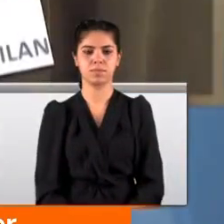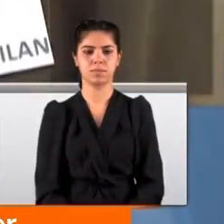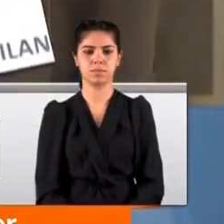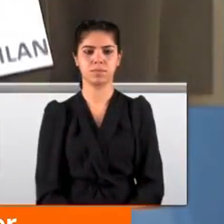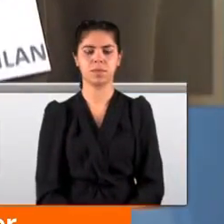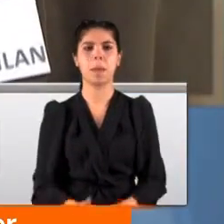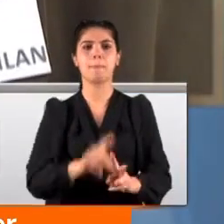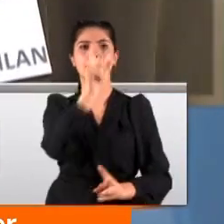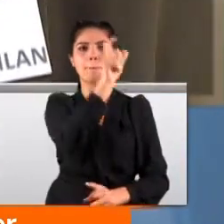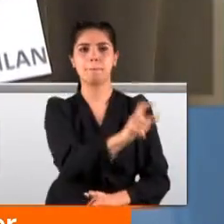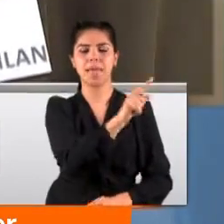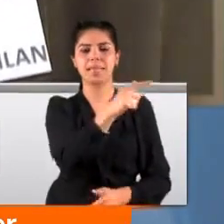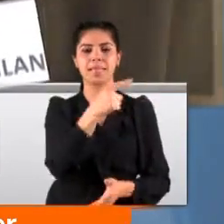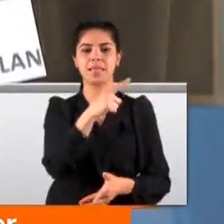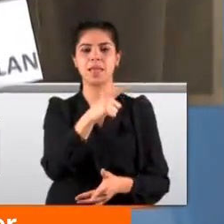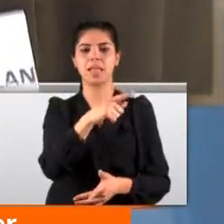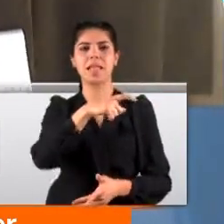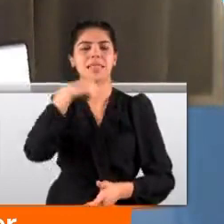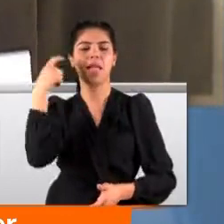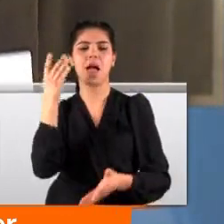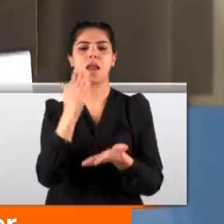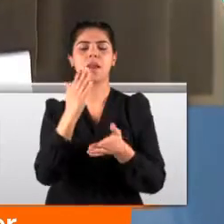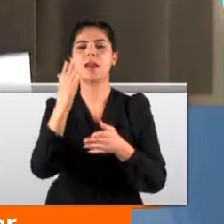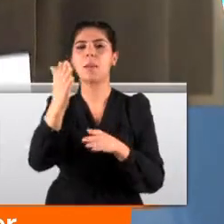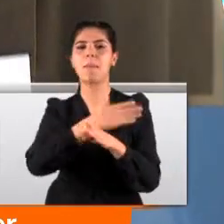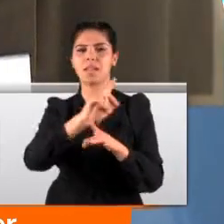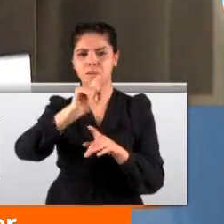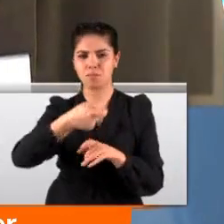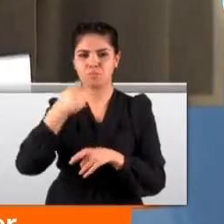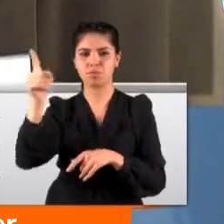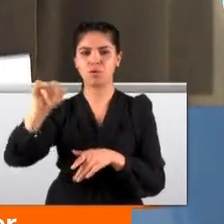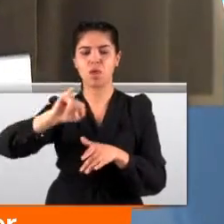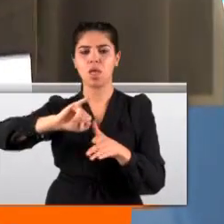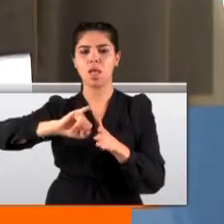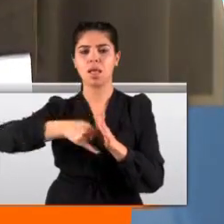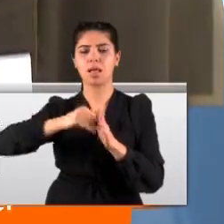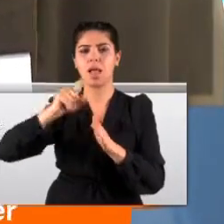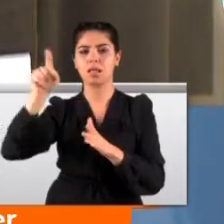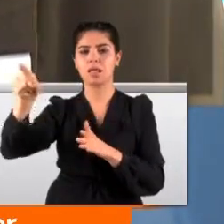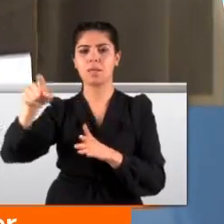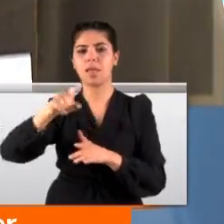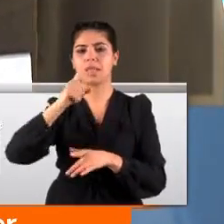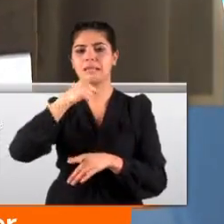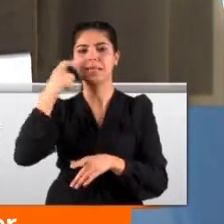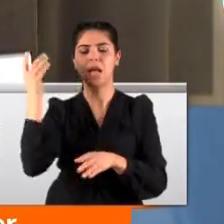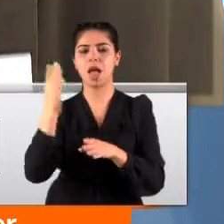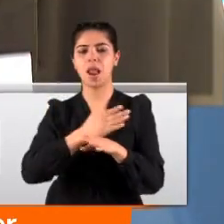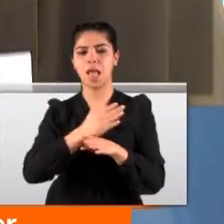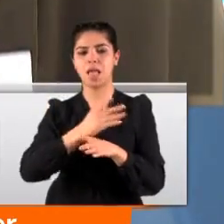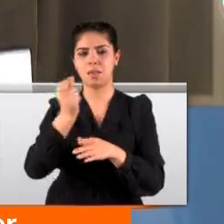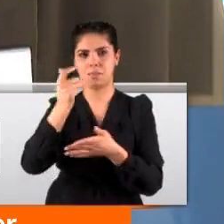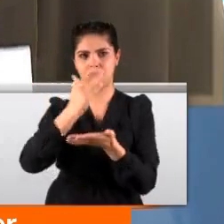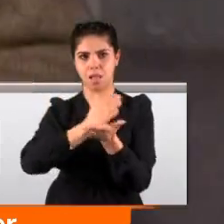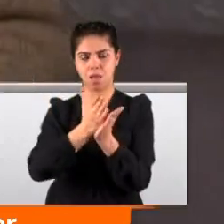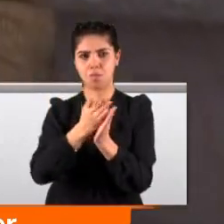Metin Kaya, evet, bir tarihi eser buluyor. Evet. Siz de bunu Gaziantep'te yemek yedirerek onun elinden tarihi eserini alıp aranızda mı bölüşeceksiniz?